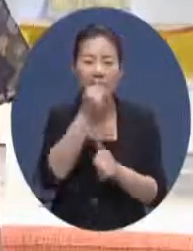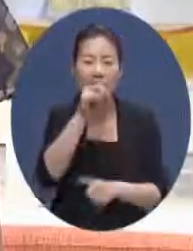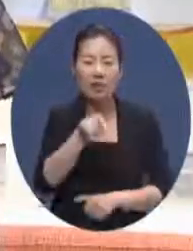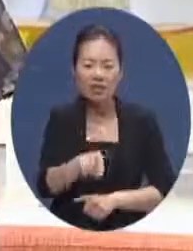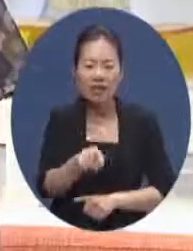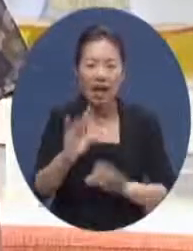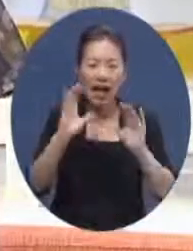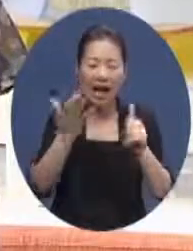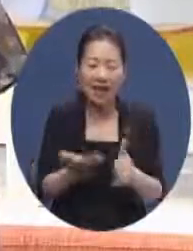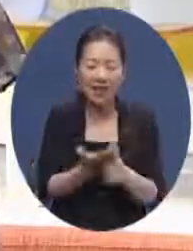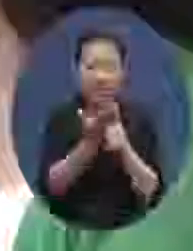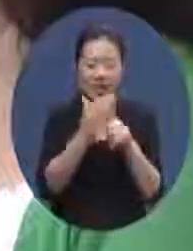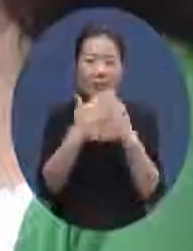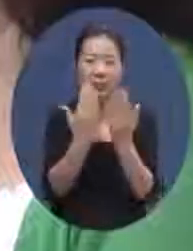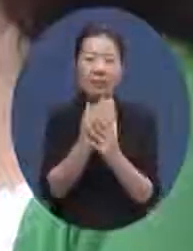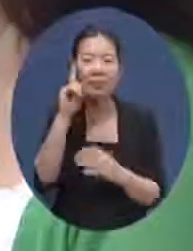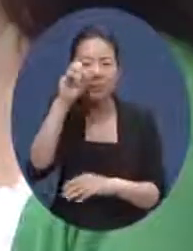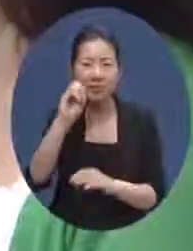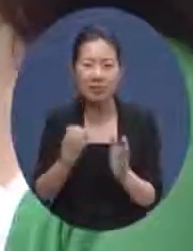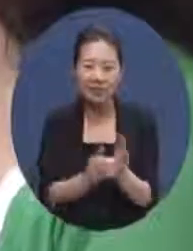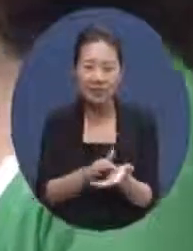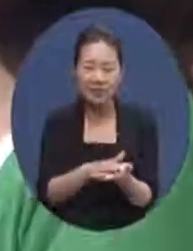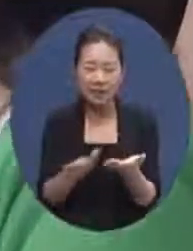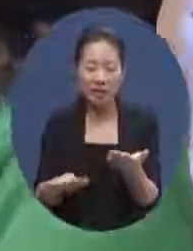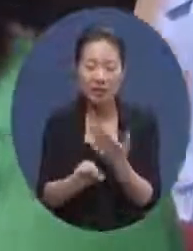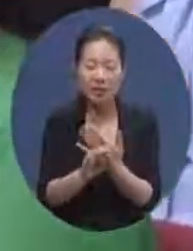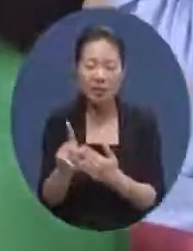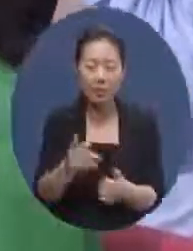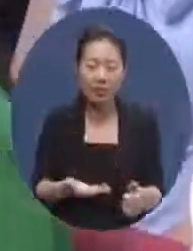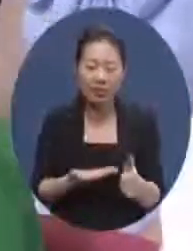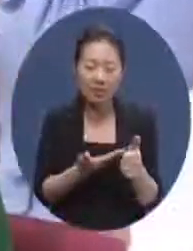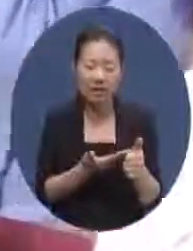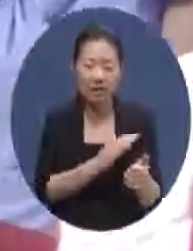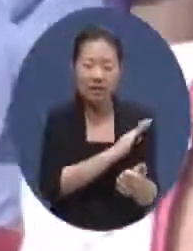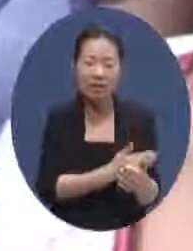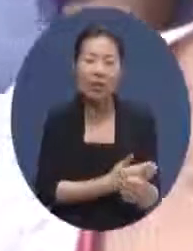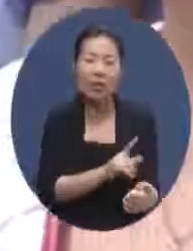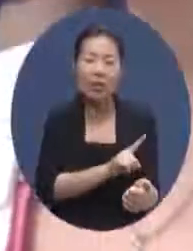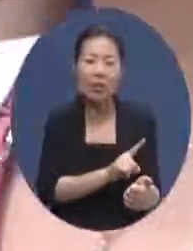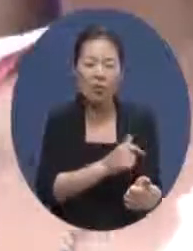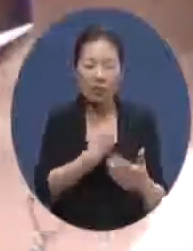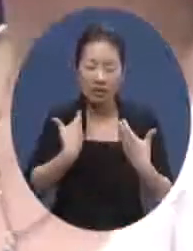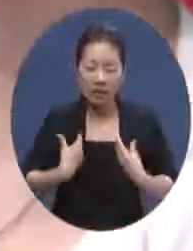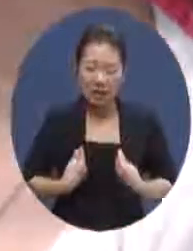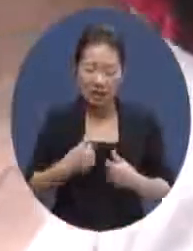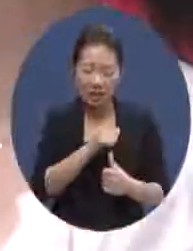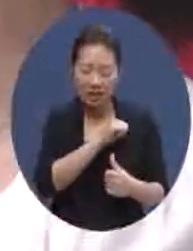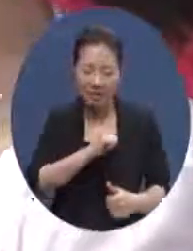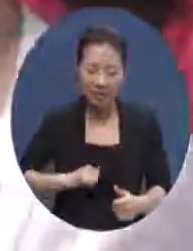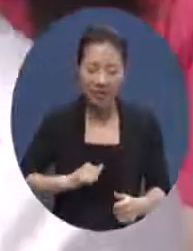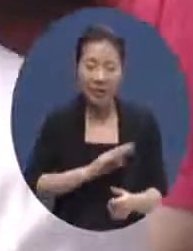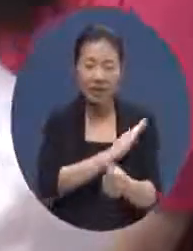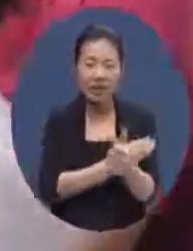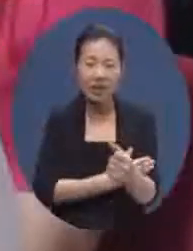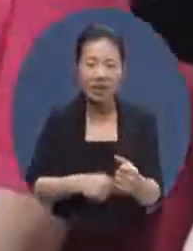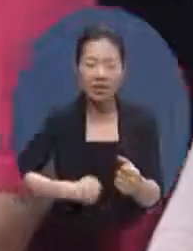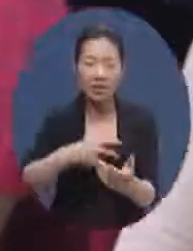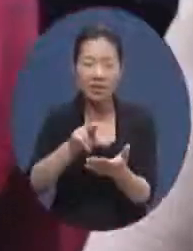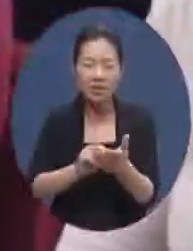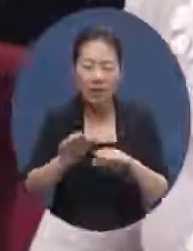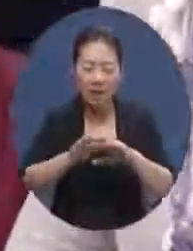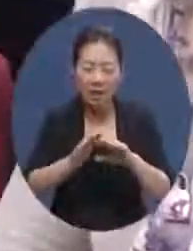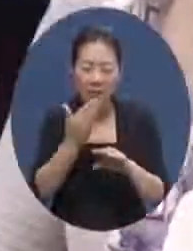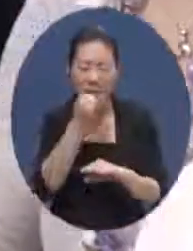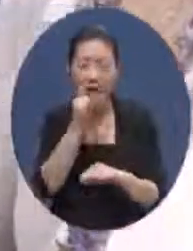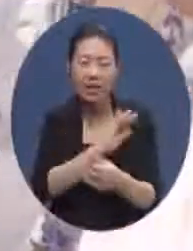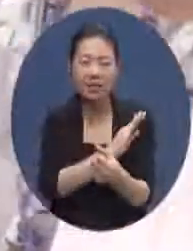사실은 육아의 전부라고 할수 있어요. 그러려면 뭘 키워줘야 되냐? 좌절을 참는 능력, 그리고 스스로 문제를 해결할